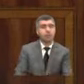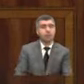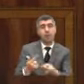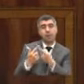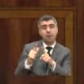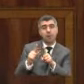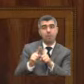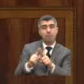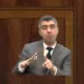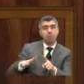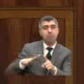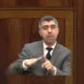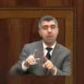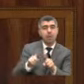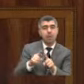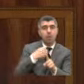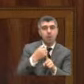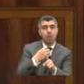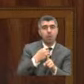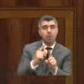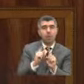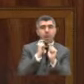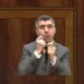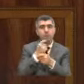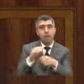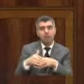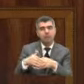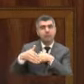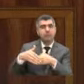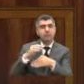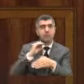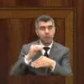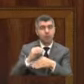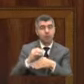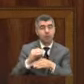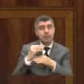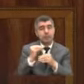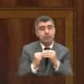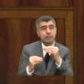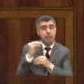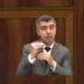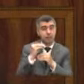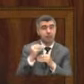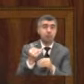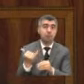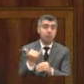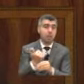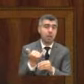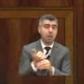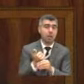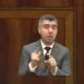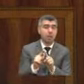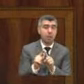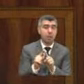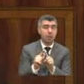تسمى بالشباح. إذا أخذنا نموذج للمدينة أحفير، والآن زادت حدة المعاناة مما يستوجب منكم اتخاذ إجراءات